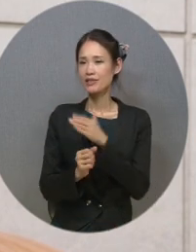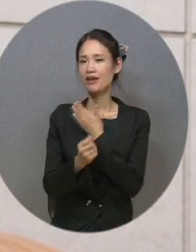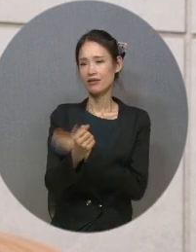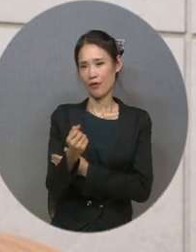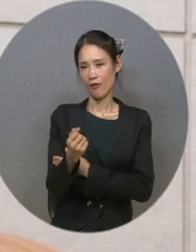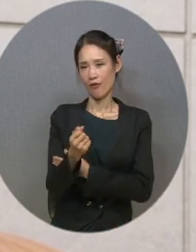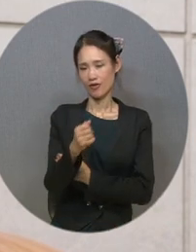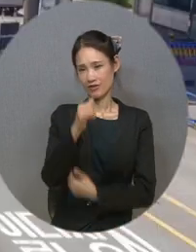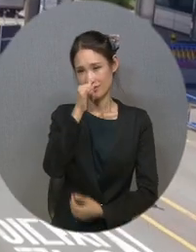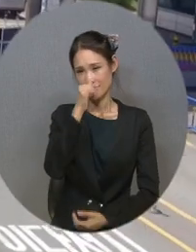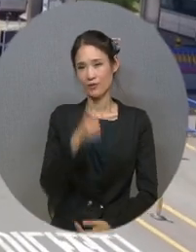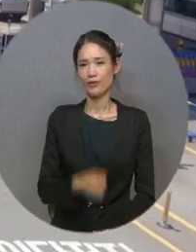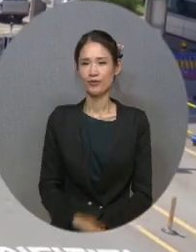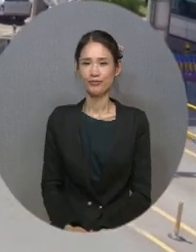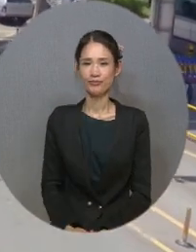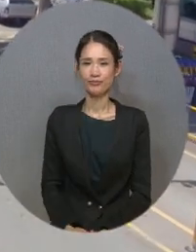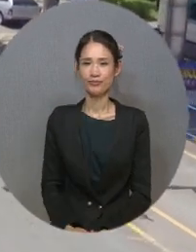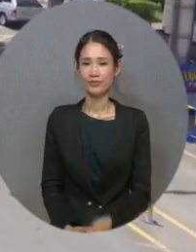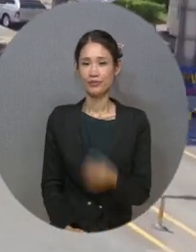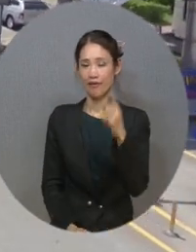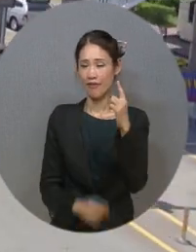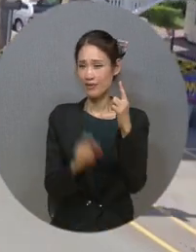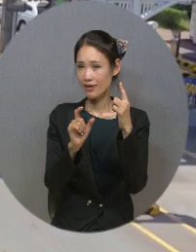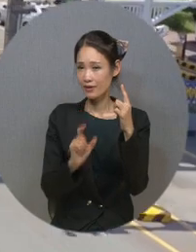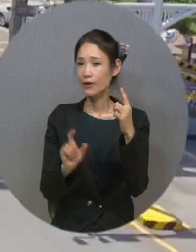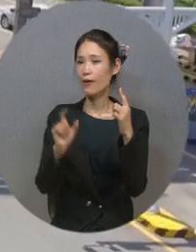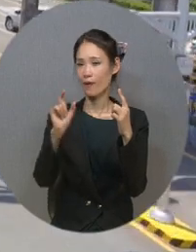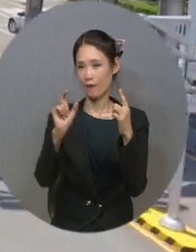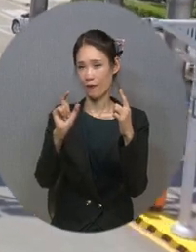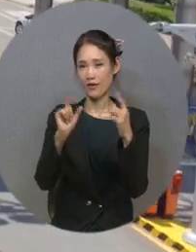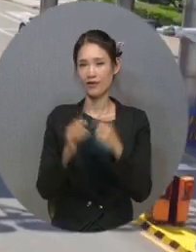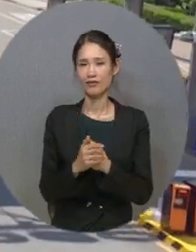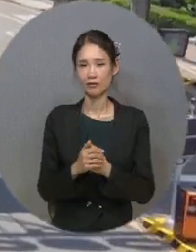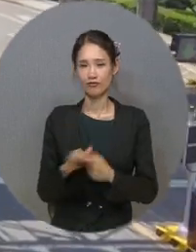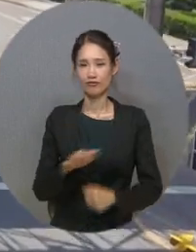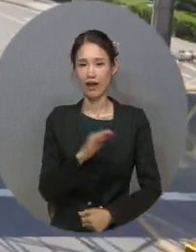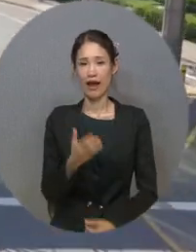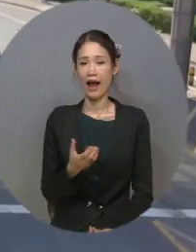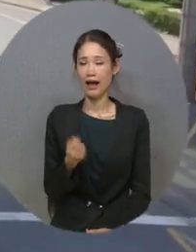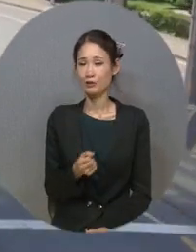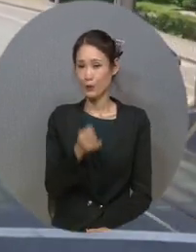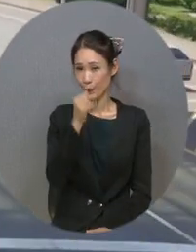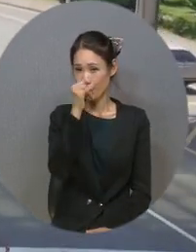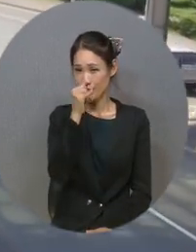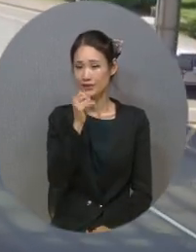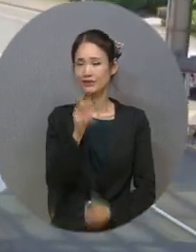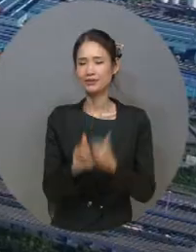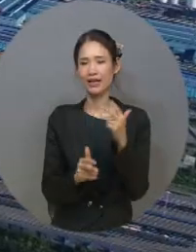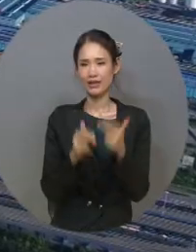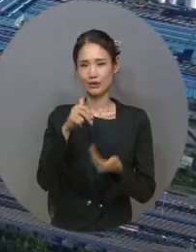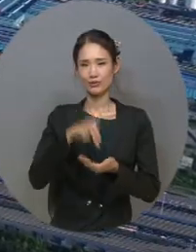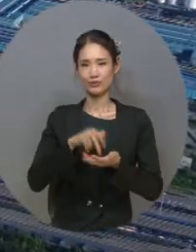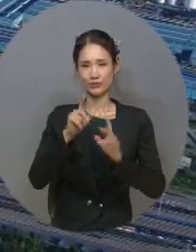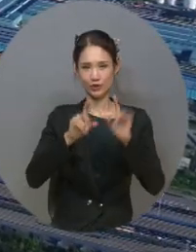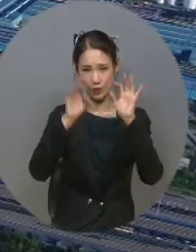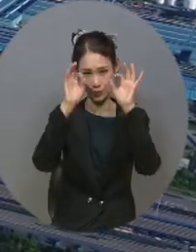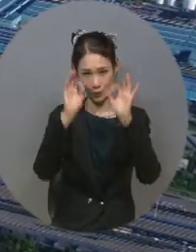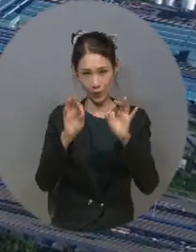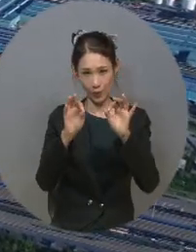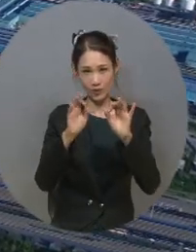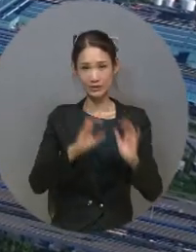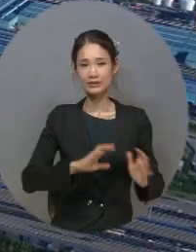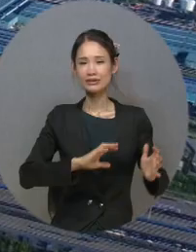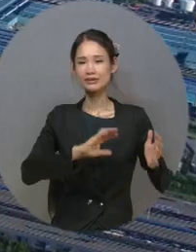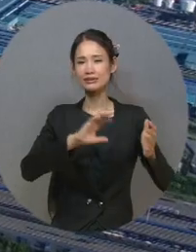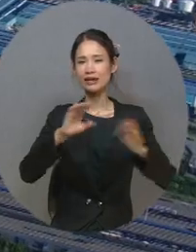생각을 하고요. 그 다음에 또 하나, 이제 저희들이 가지고 있는 산업적인 측면으로 볼 때 세계